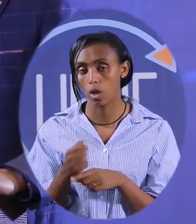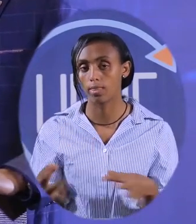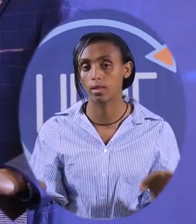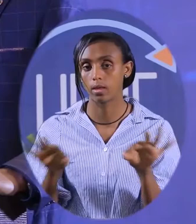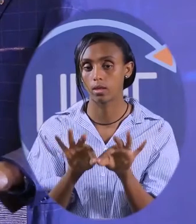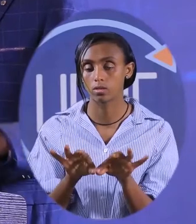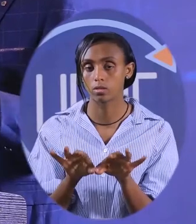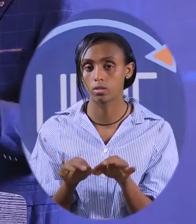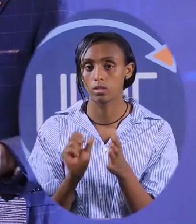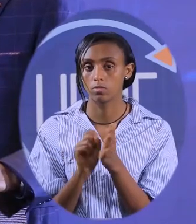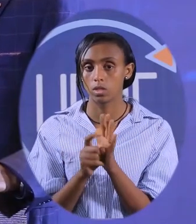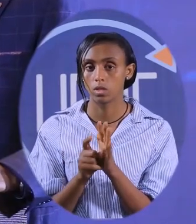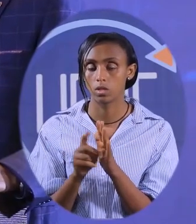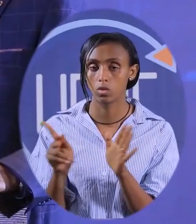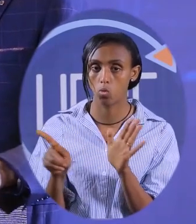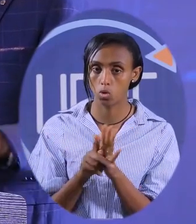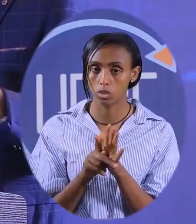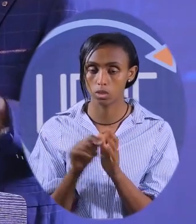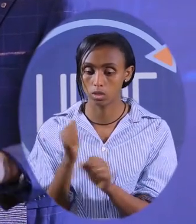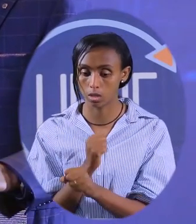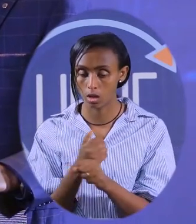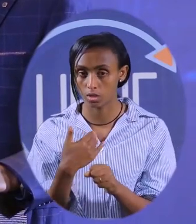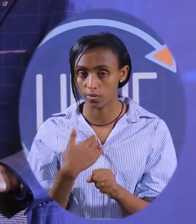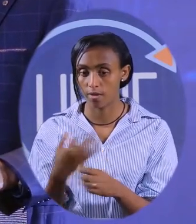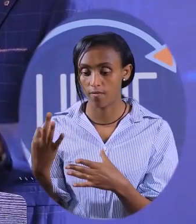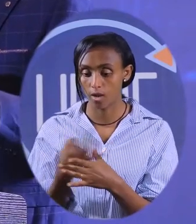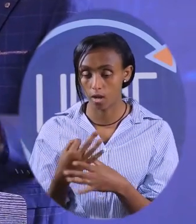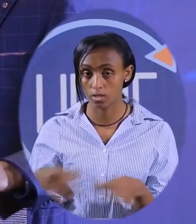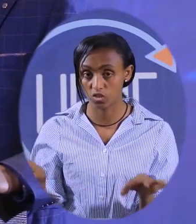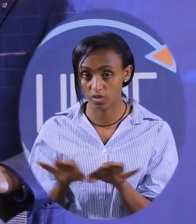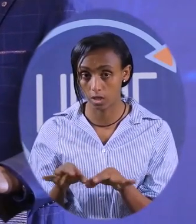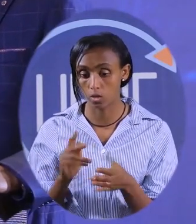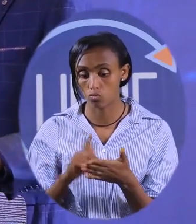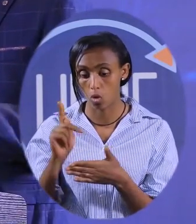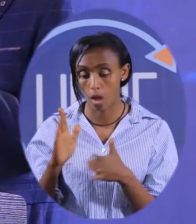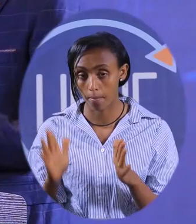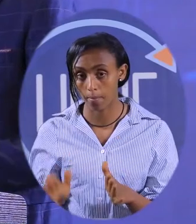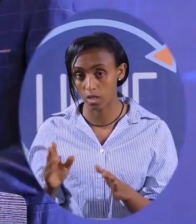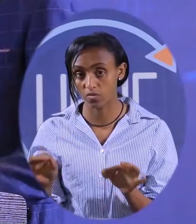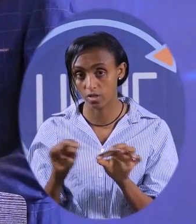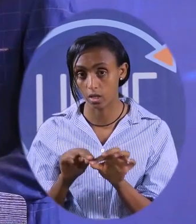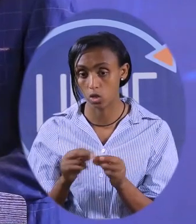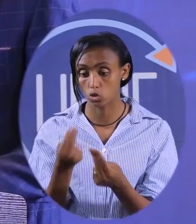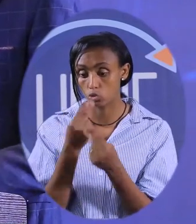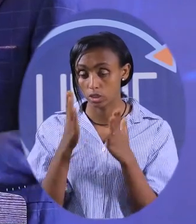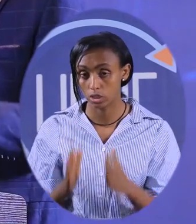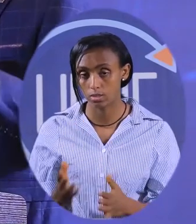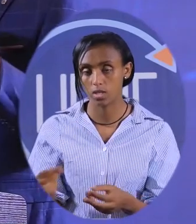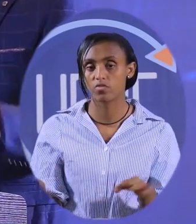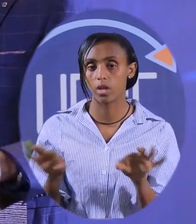ይጠይቃል። አሁን እንዳልኳችሁ ፖሊሲ ሜከሮች ያስፈልጋሉ፣ ፋይናንሰሮች ያስፈልጋሉ፣ ፕሮግራመሮች ያስፈልጋሉ፣ ኒውትሪሽኒስቶች